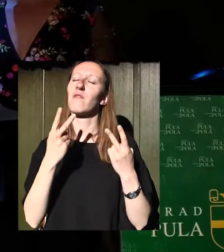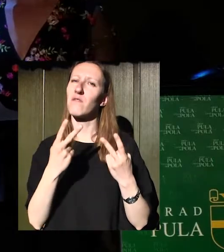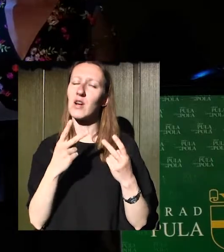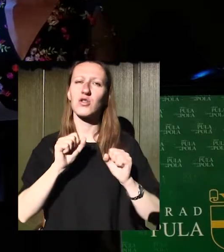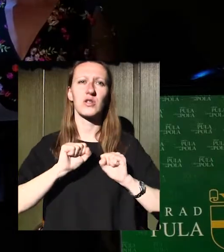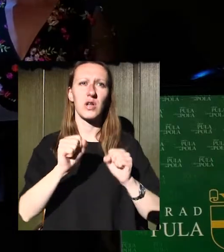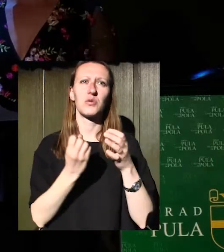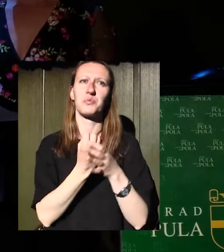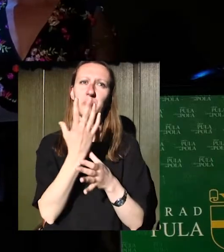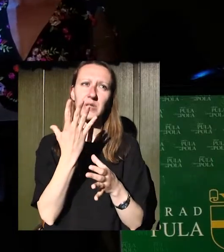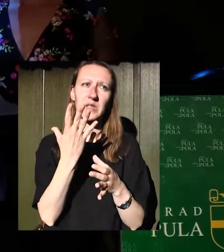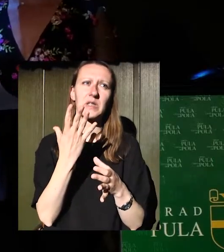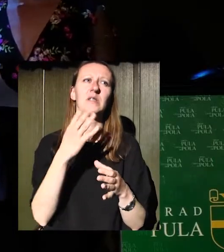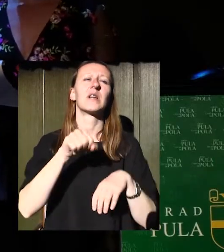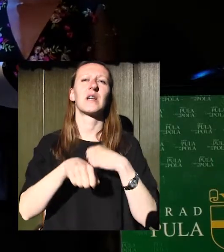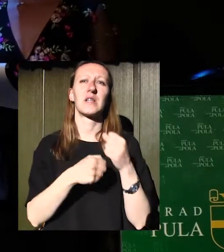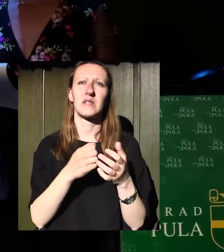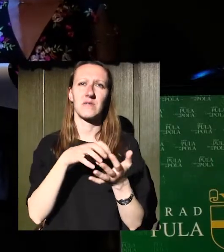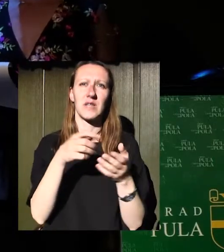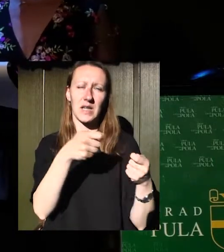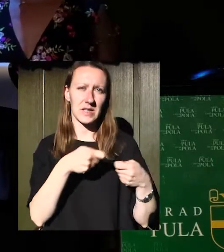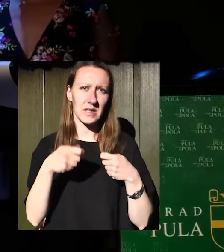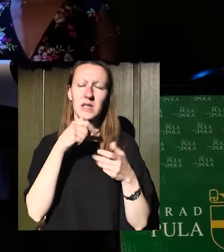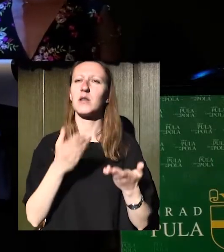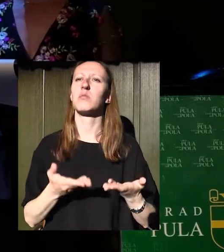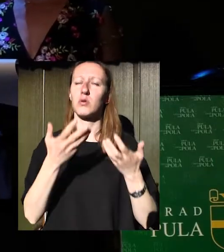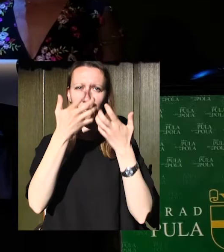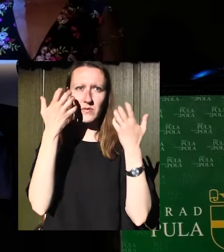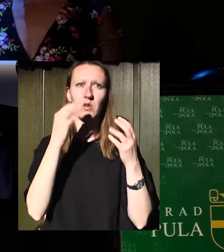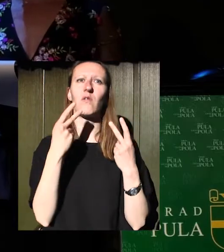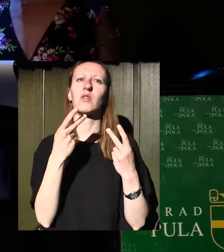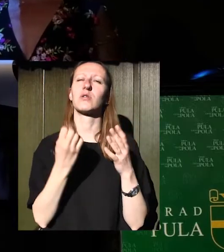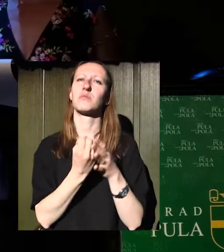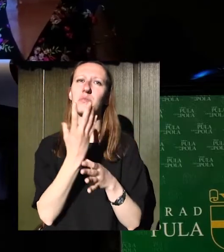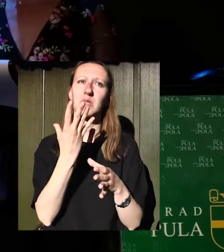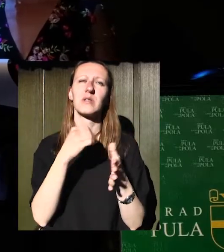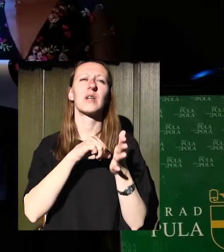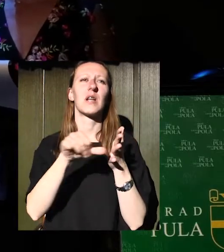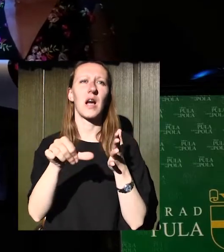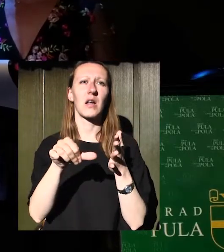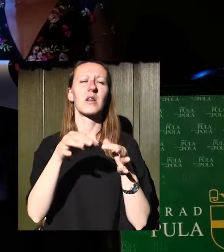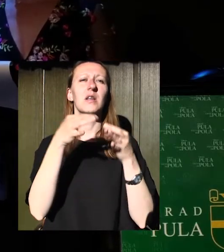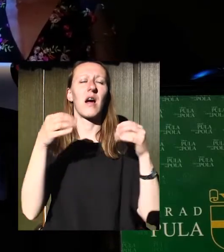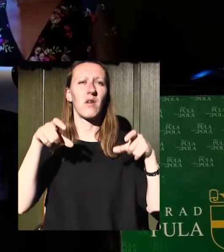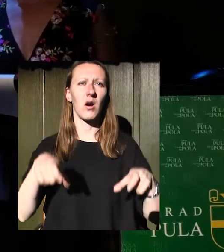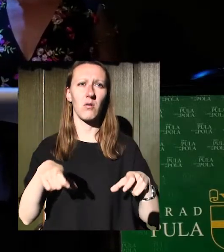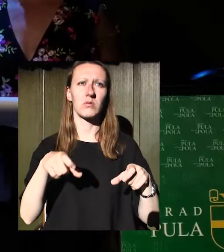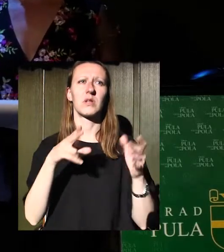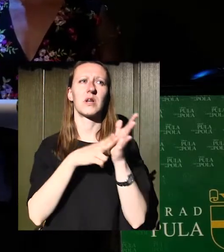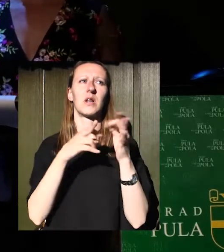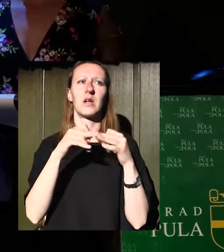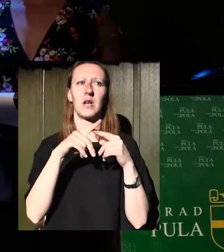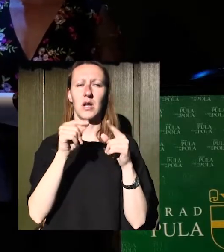promiče važnost zaštite okoliša, razvija lokalna zajednica i podiže svijest o važnosti prirode, nagrađuje se javna